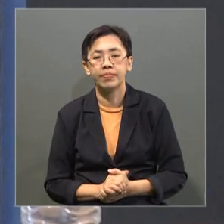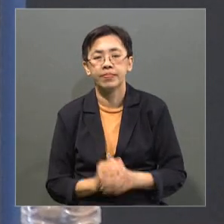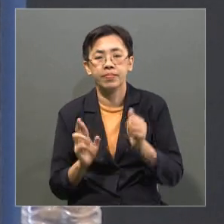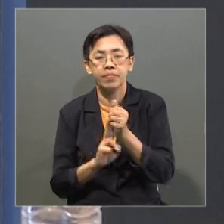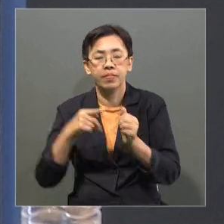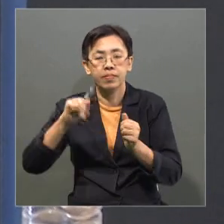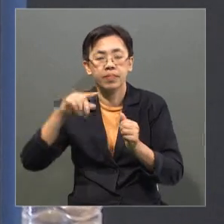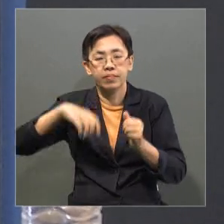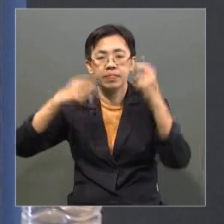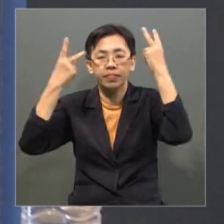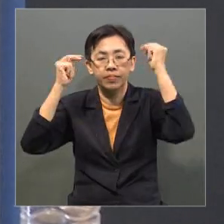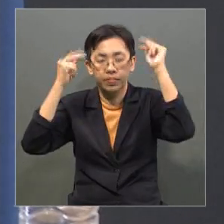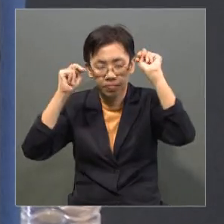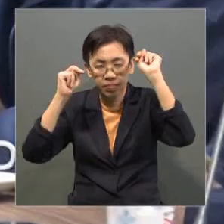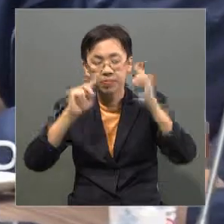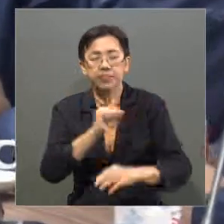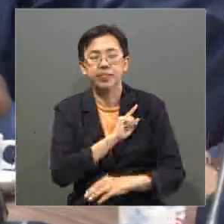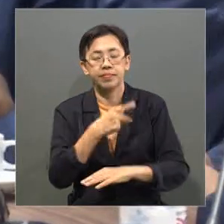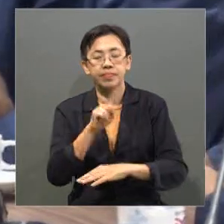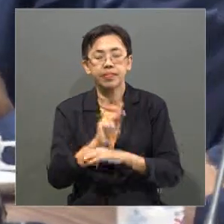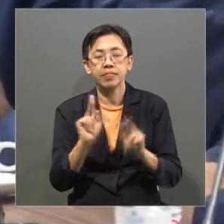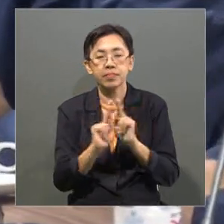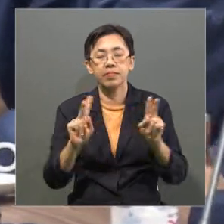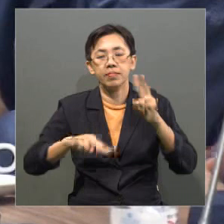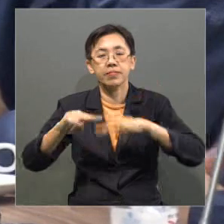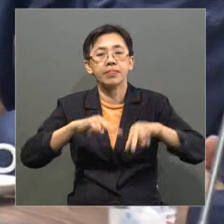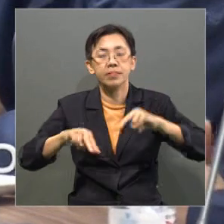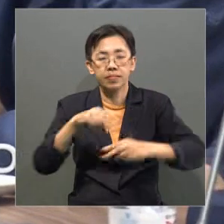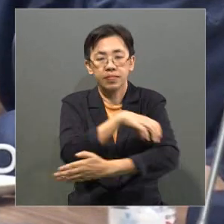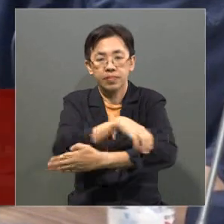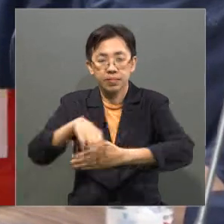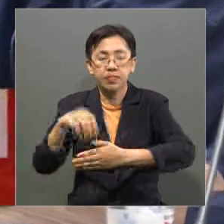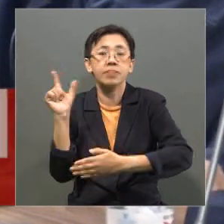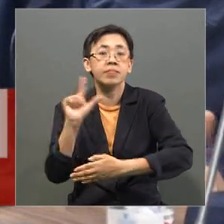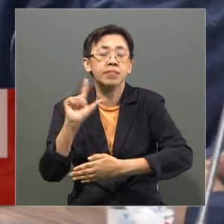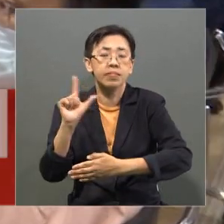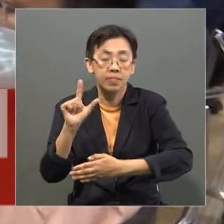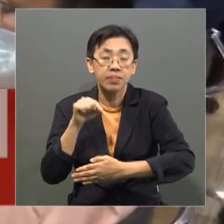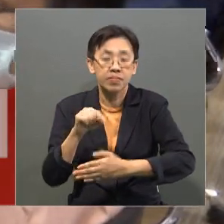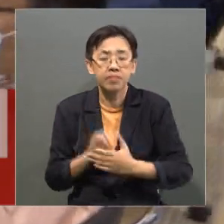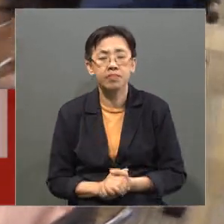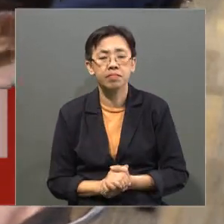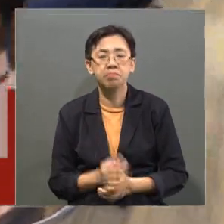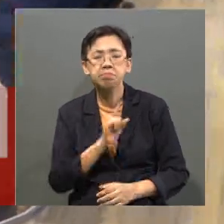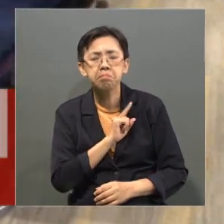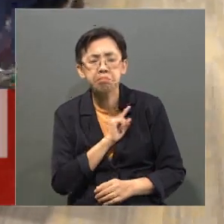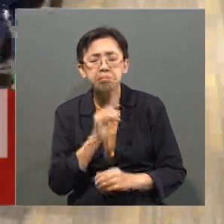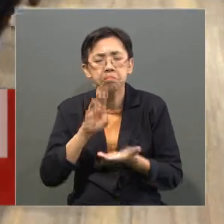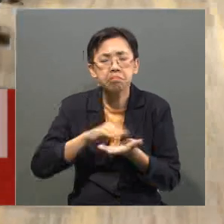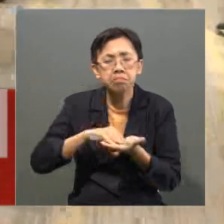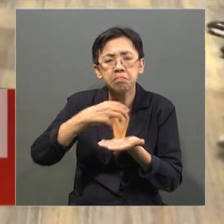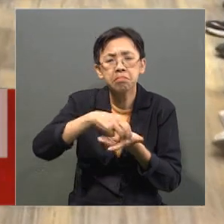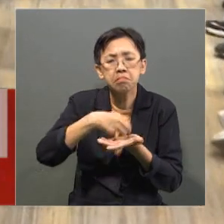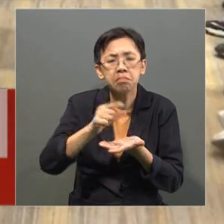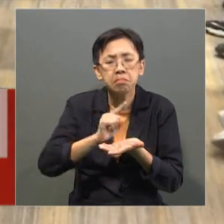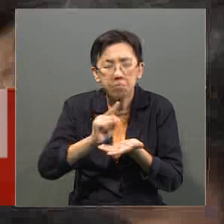ปลัดสำนักนายกรัฐมนตรีในฐานะประธานกรรมการตรวจสอบรถไฟฟ้าขนส่งมวลชนแห่งประเทศไทยได้มีการให้ข้อมูลนะครับหลัง